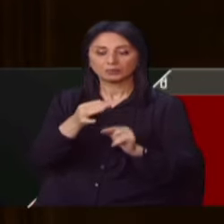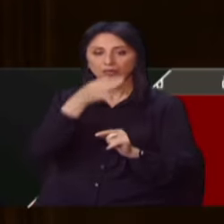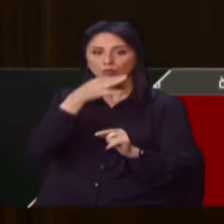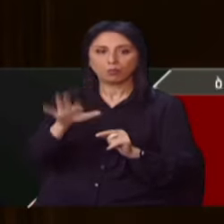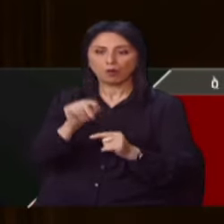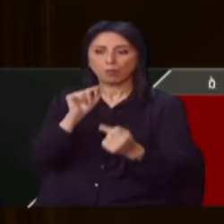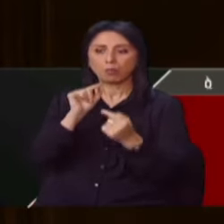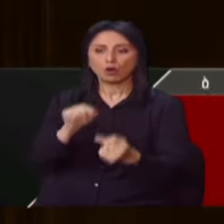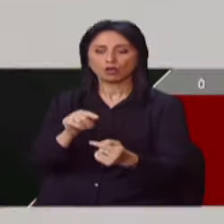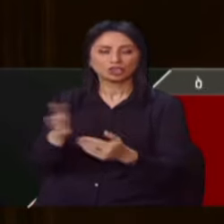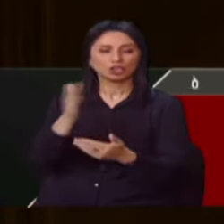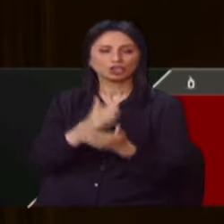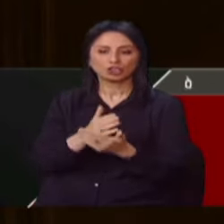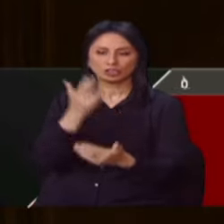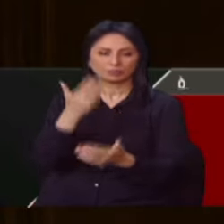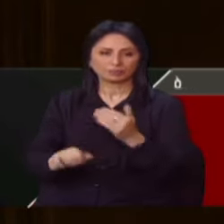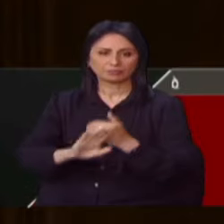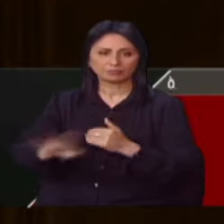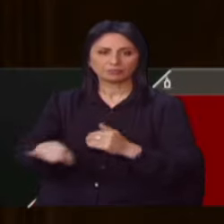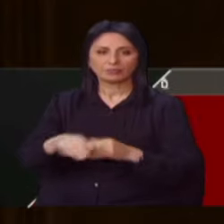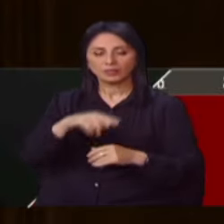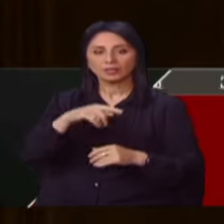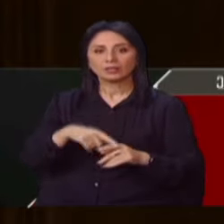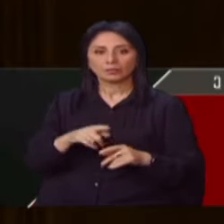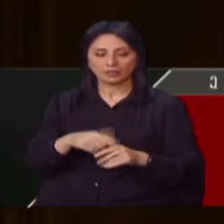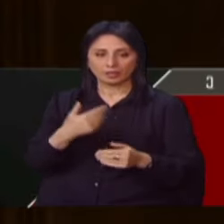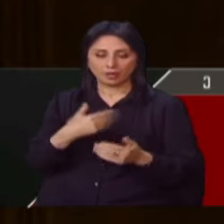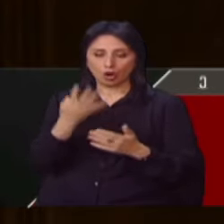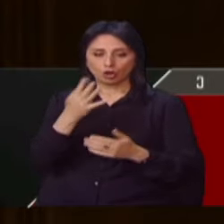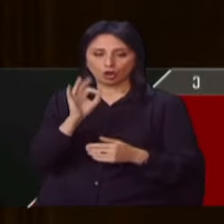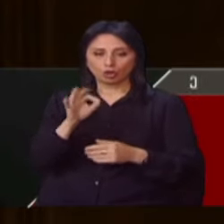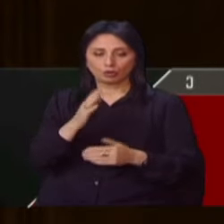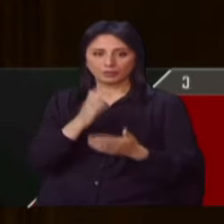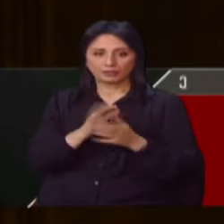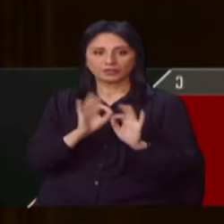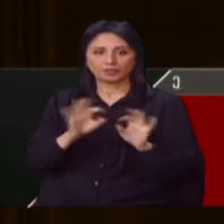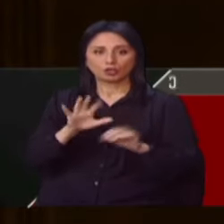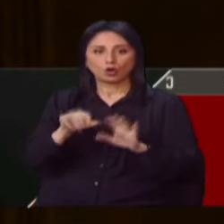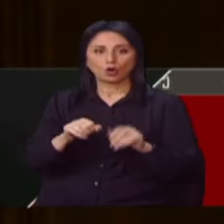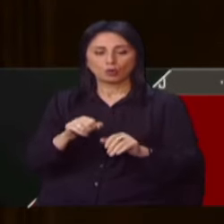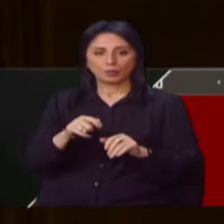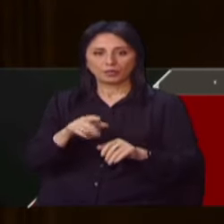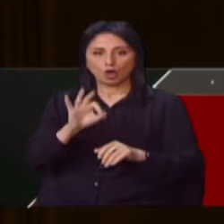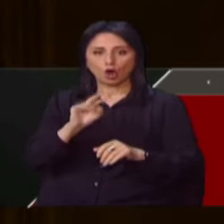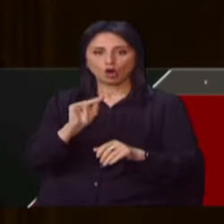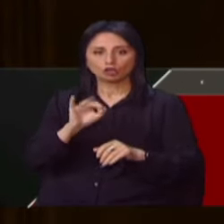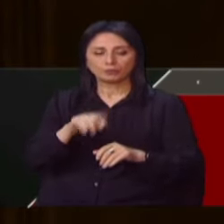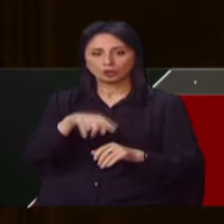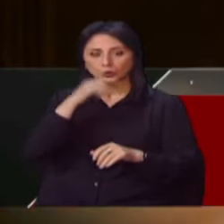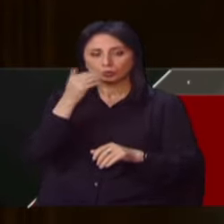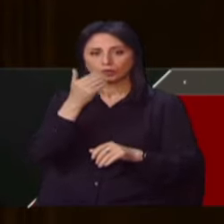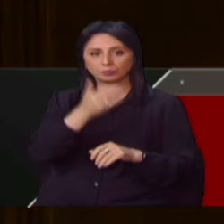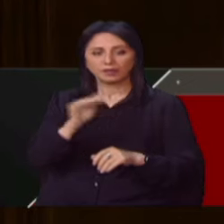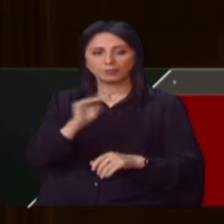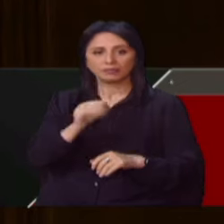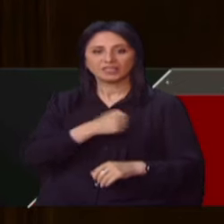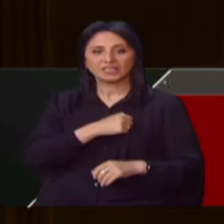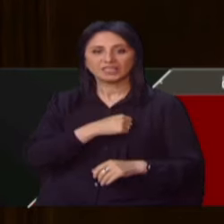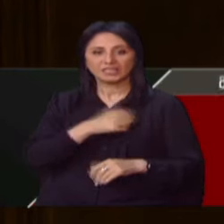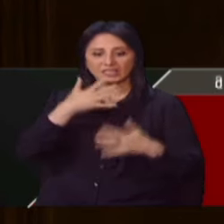ნებისმიერი პროტესტი უშედეგოა. 2023 წლის 4 ოქტომბერს გავრცელდა განცხადება ოკუპირებული ოჩამჩირის რაიონში რუსეთის ფედერაციის